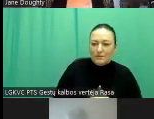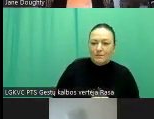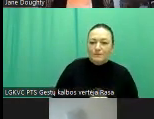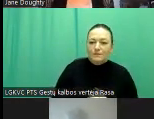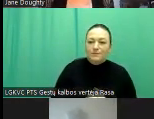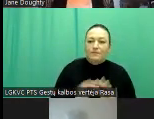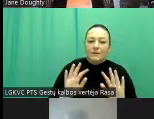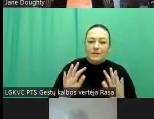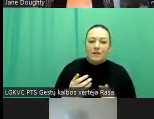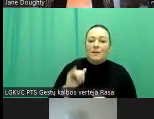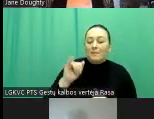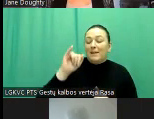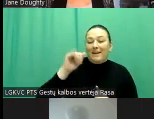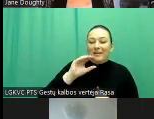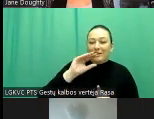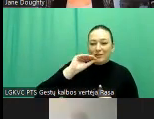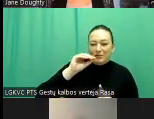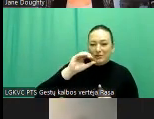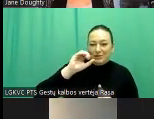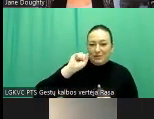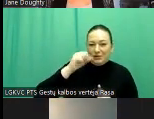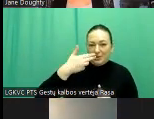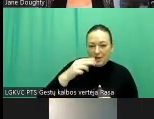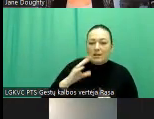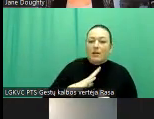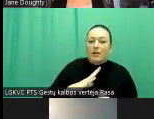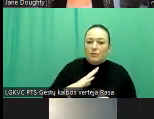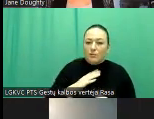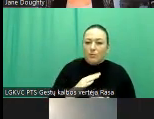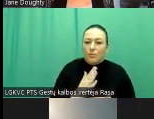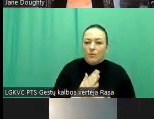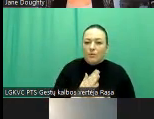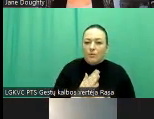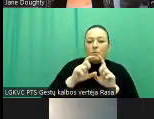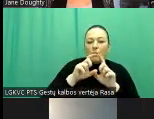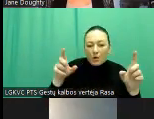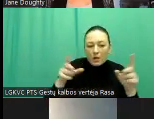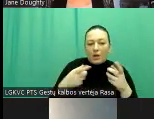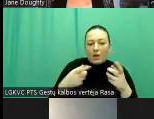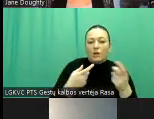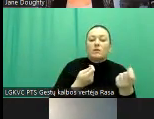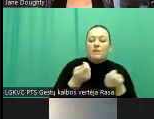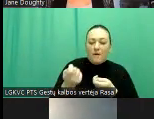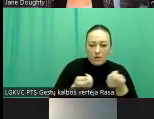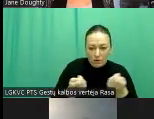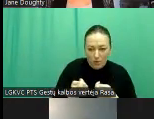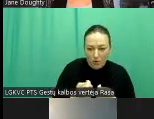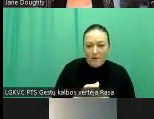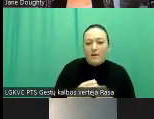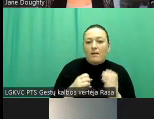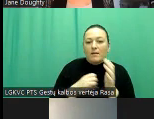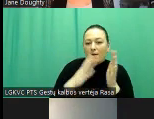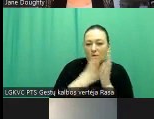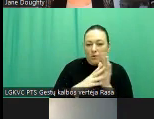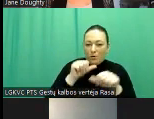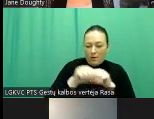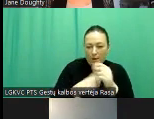Kaip ir Džein. Esu buvusi vidurinės mokyklos vadovė 19